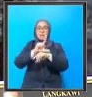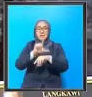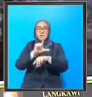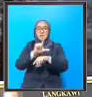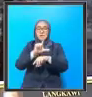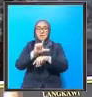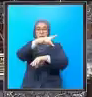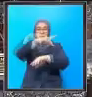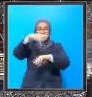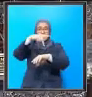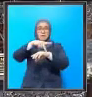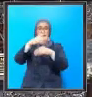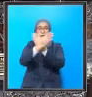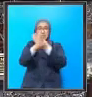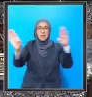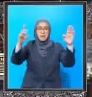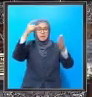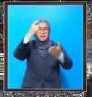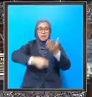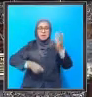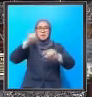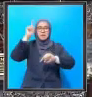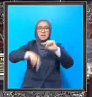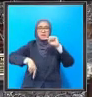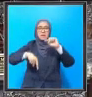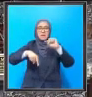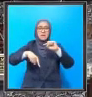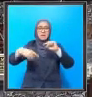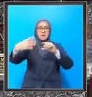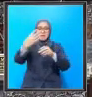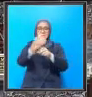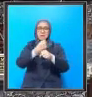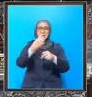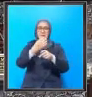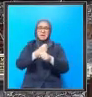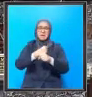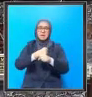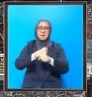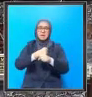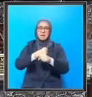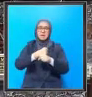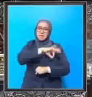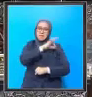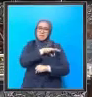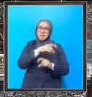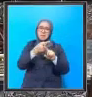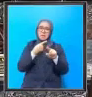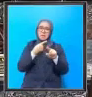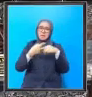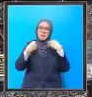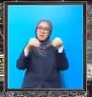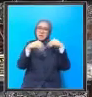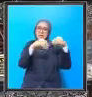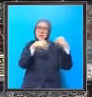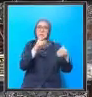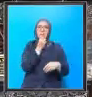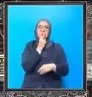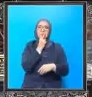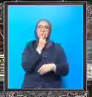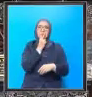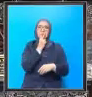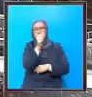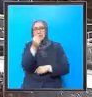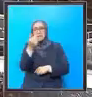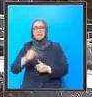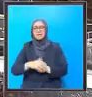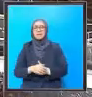Cukai tidak boleh lagi dapat nikmat daripada penjualan balap rokok dan